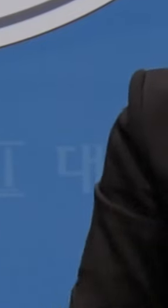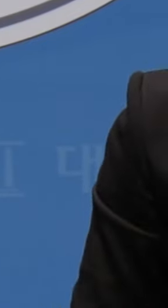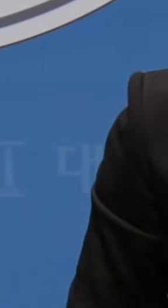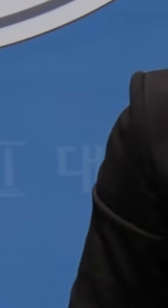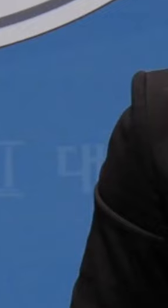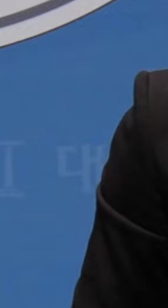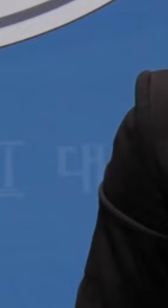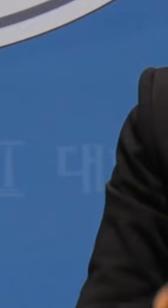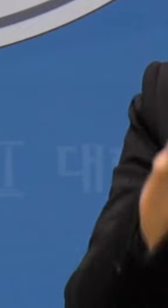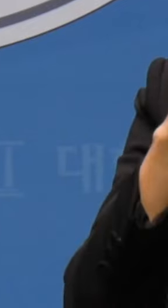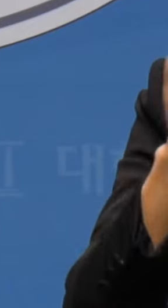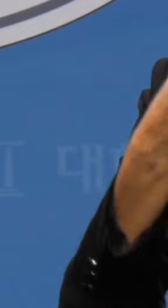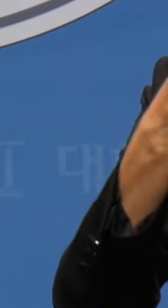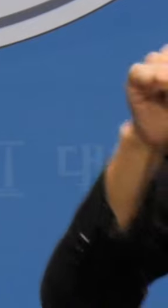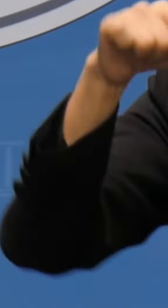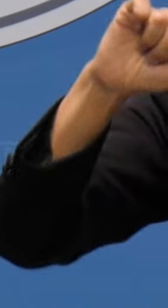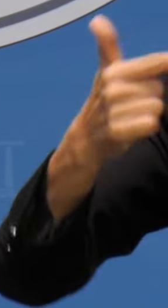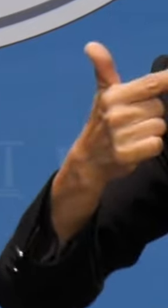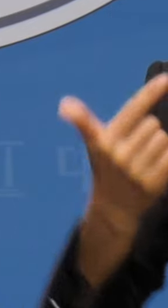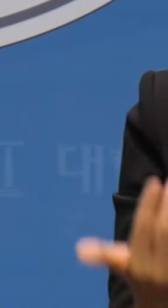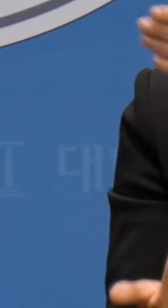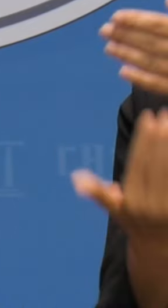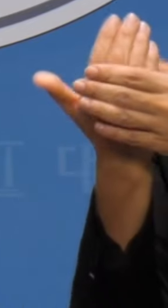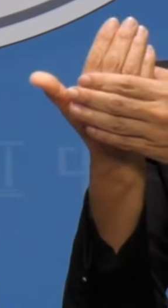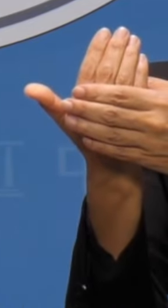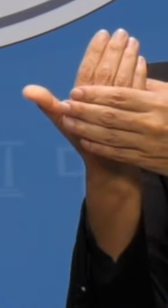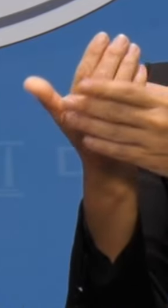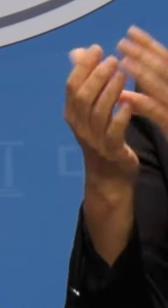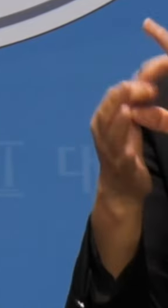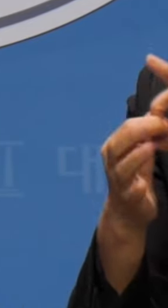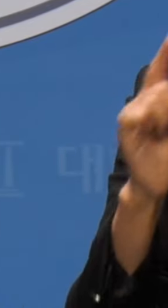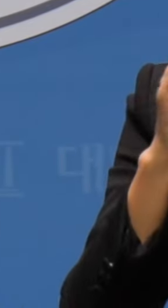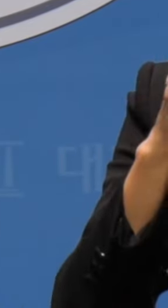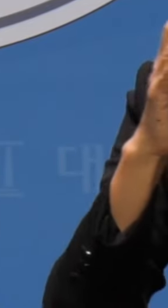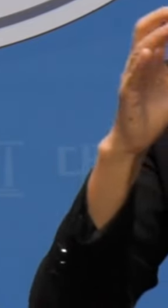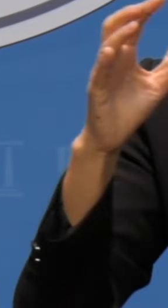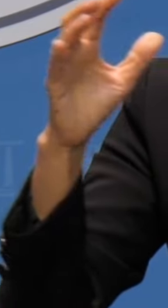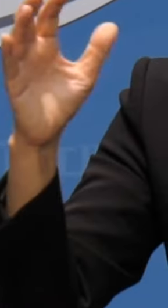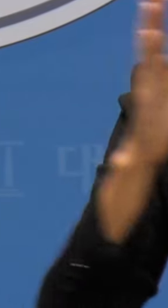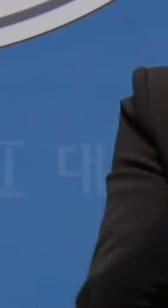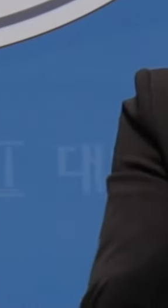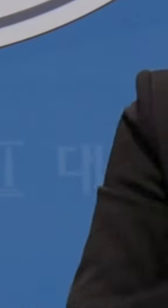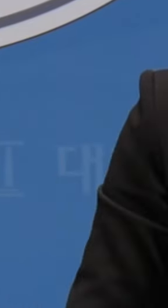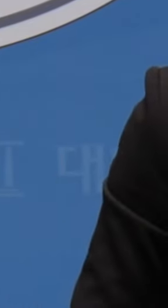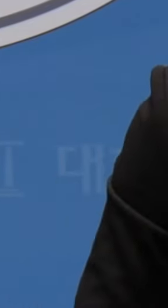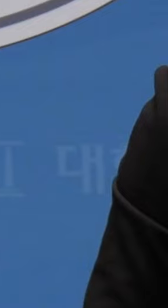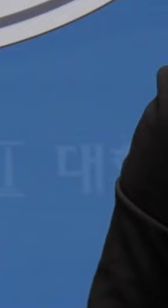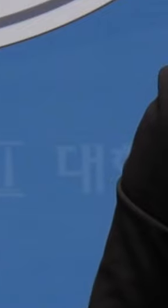이른바 명태균 게이트의 파문이 걷잡을 수 없을 만큼 커지고 있습니다.